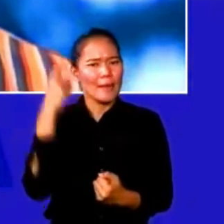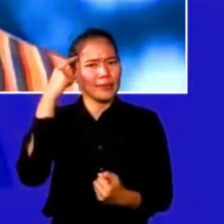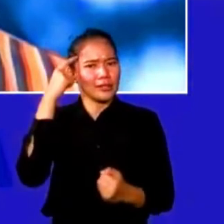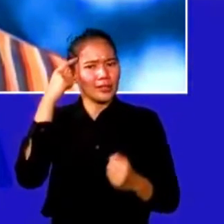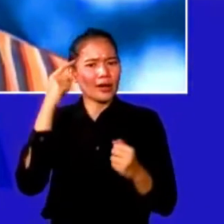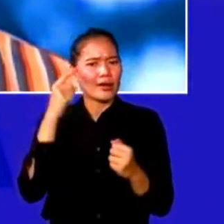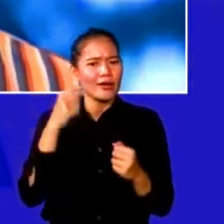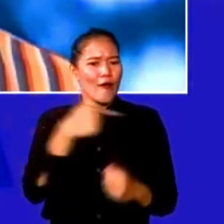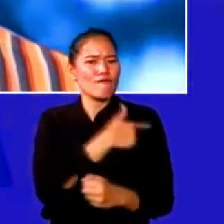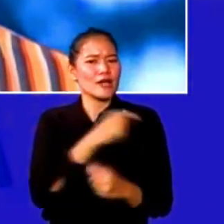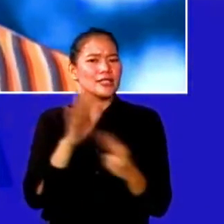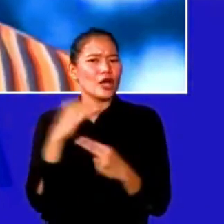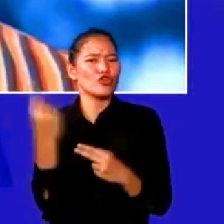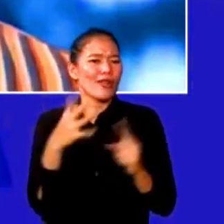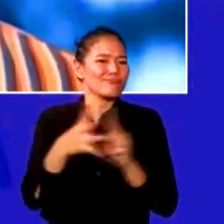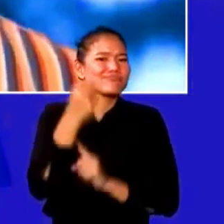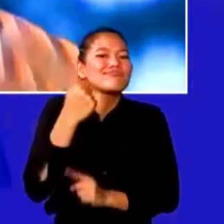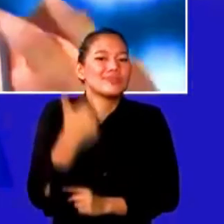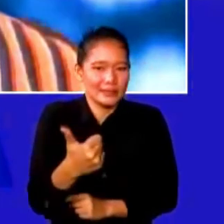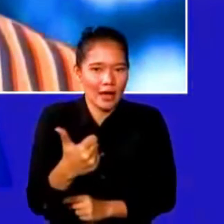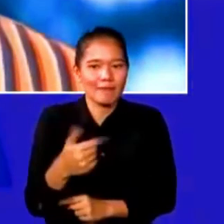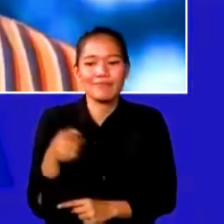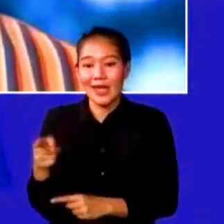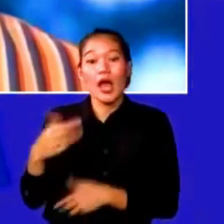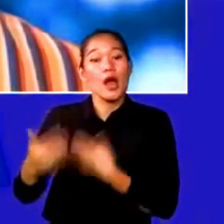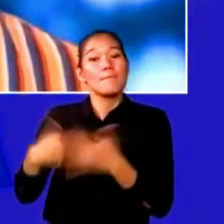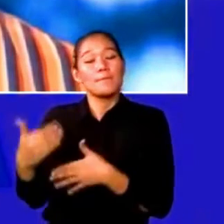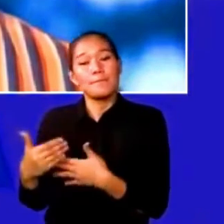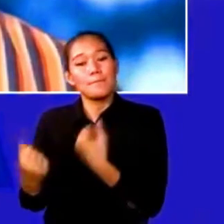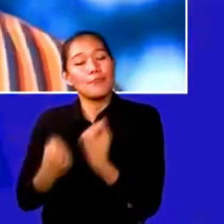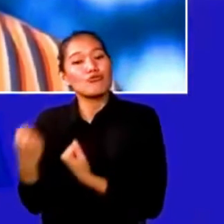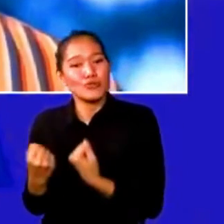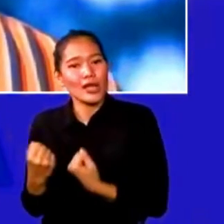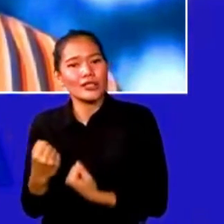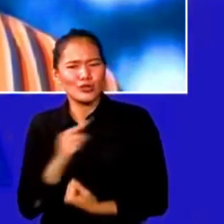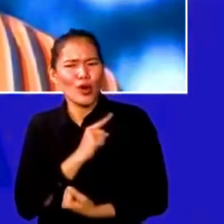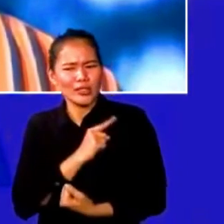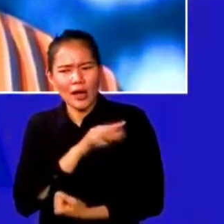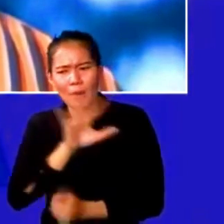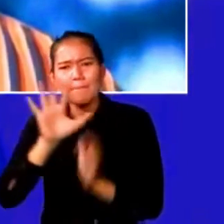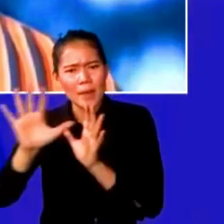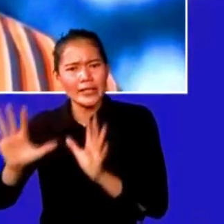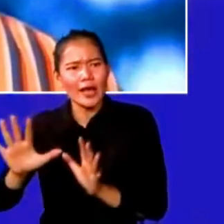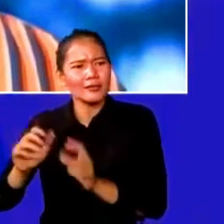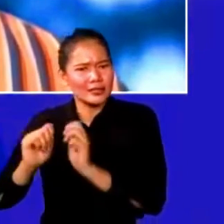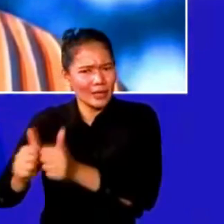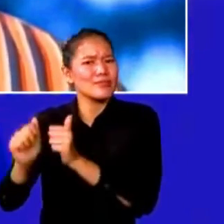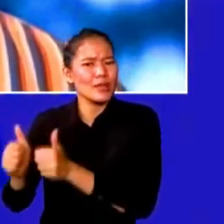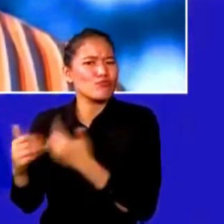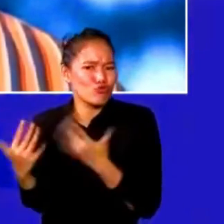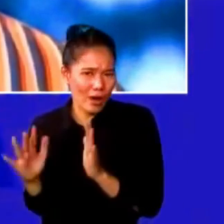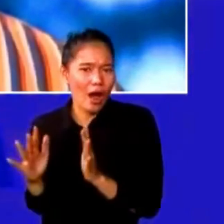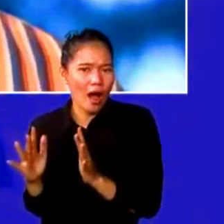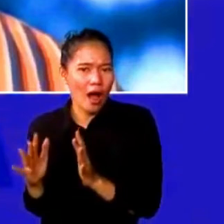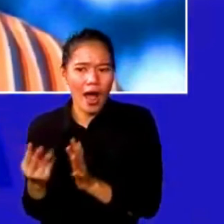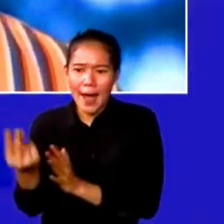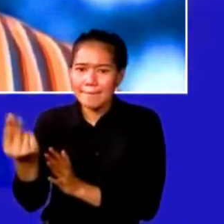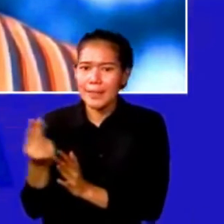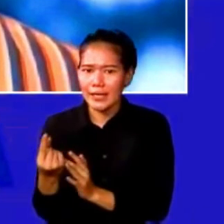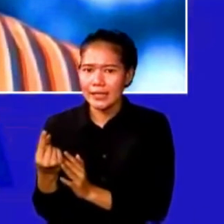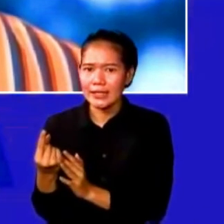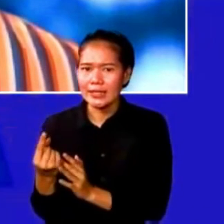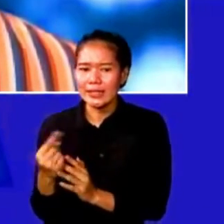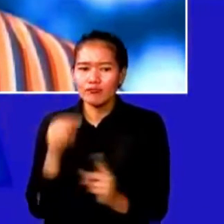apa namanya tiap swasta sudah menyadari dan saya lihat sudah banyak perusahaan swasta yang bersiap-siap untuk membeli untuk